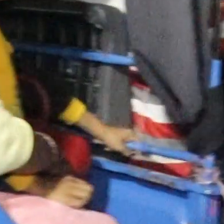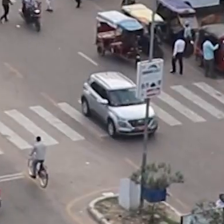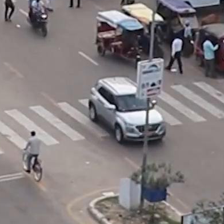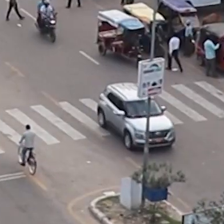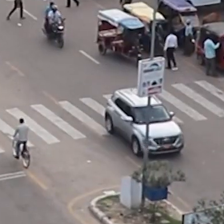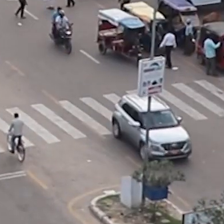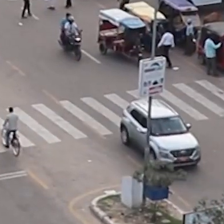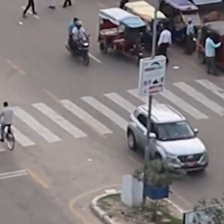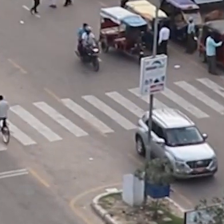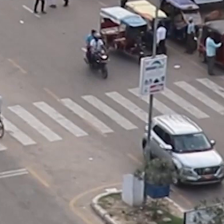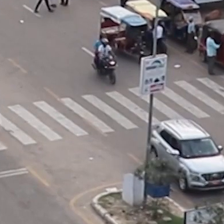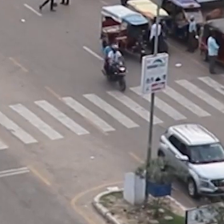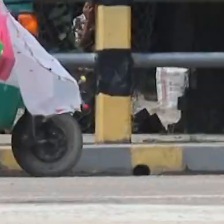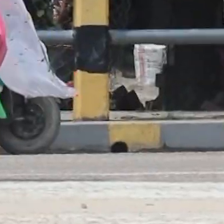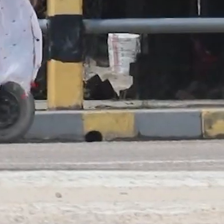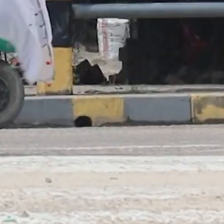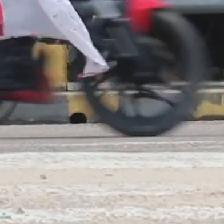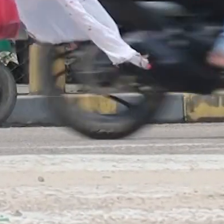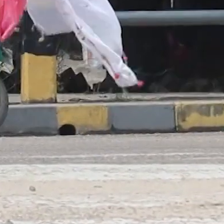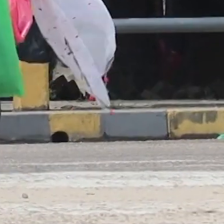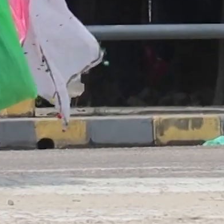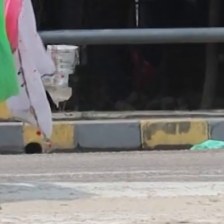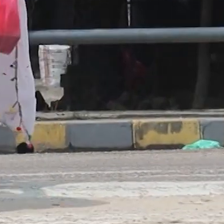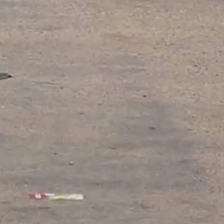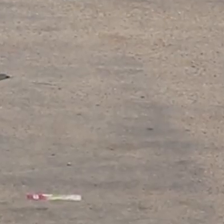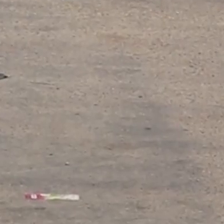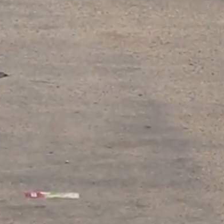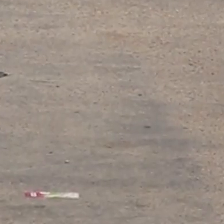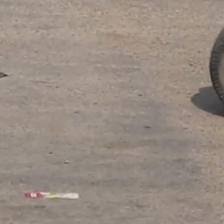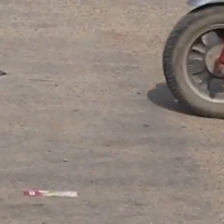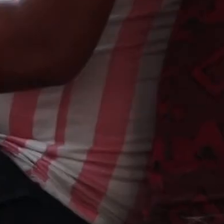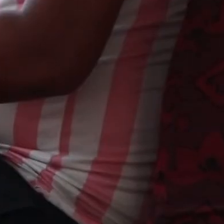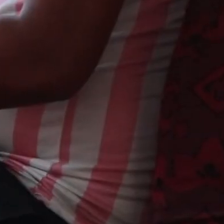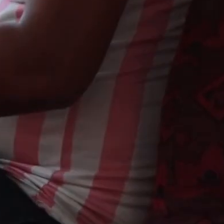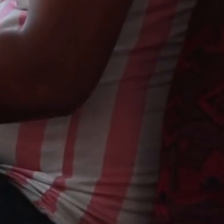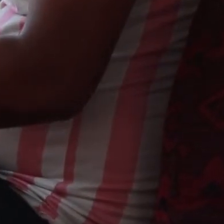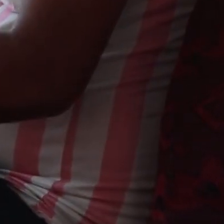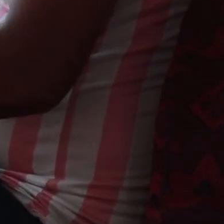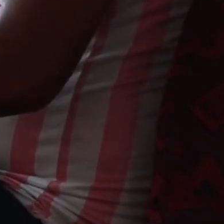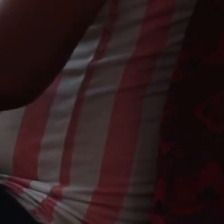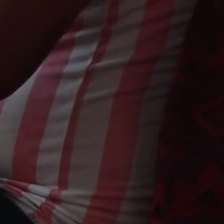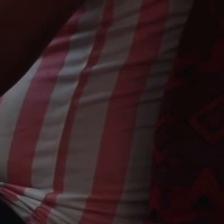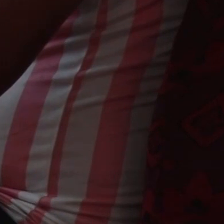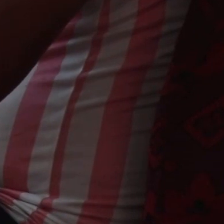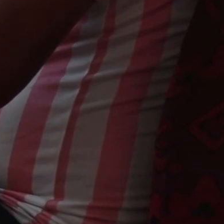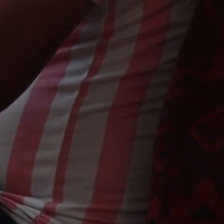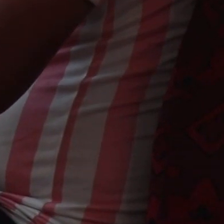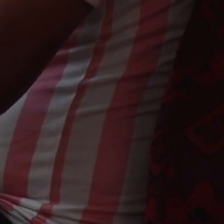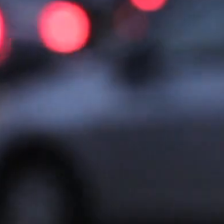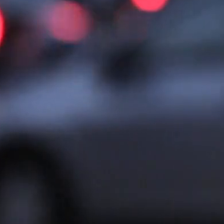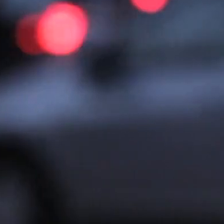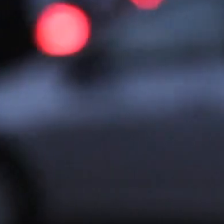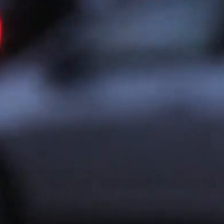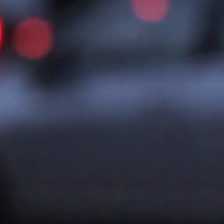गरौँ। जेब्रा क्रसिङबाट बाटो काटौँ र सीट क्षमताभन्दा बढी यात्रा नगरौँ। सवारी चलाउँदा मोबाइल फोनको